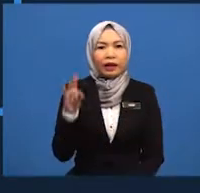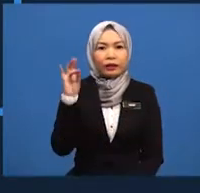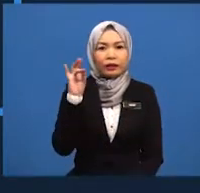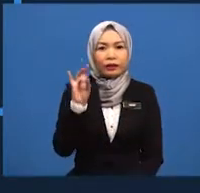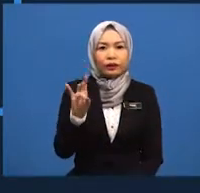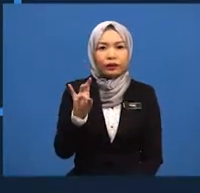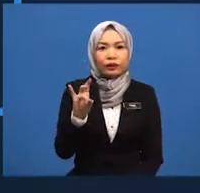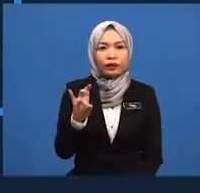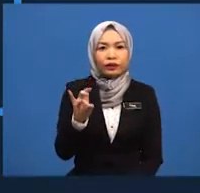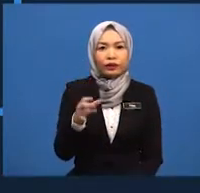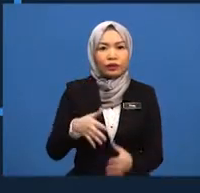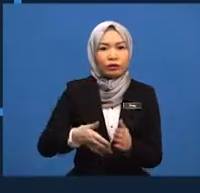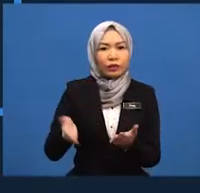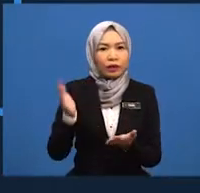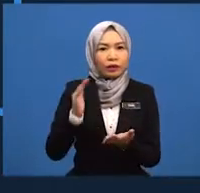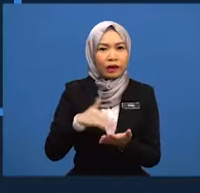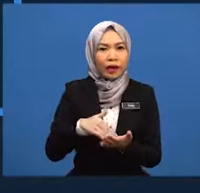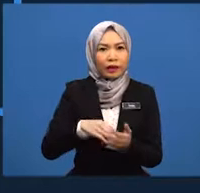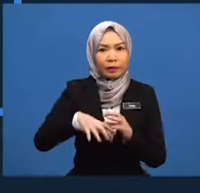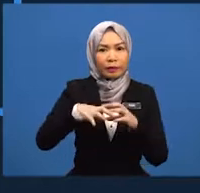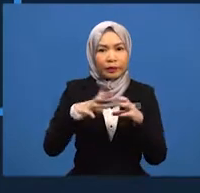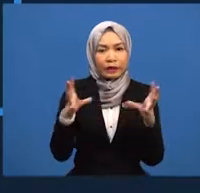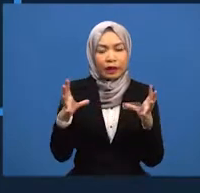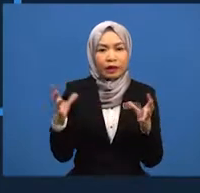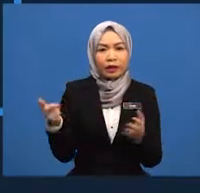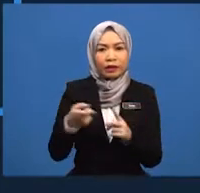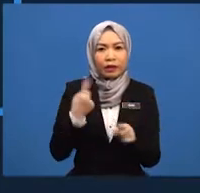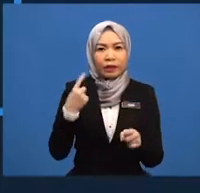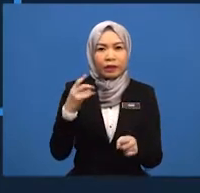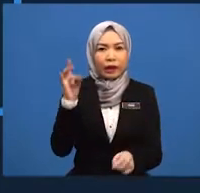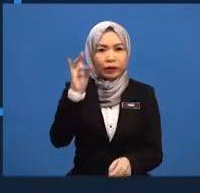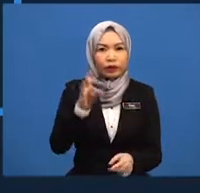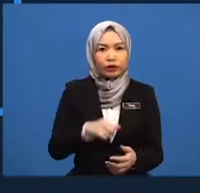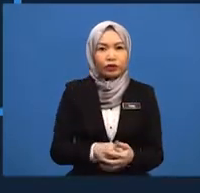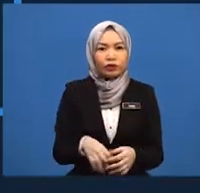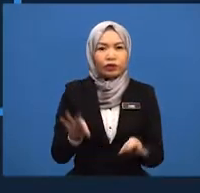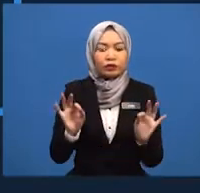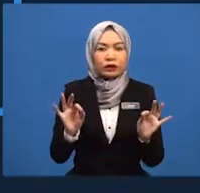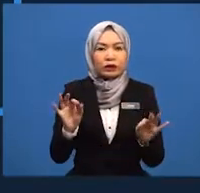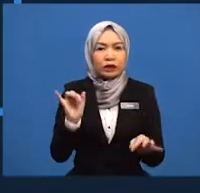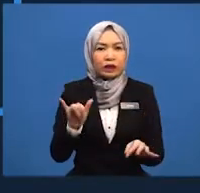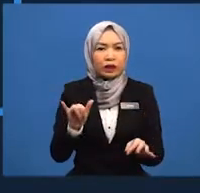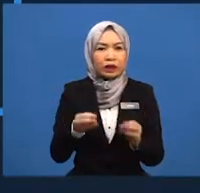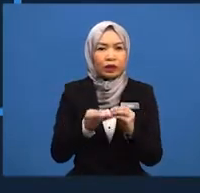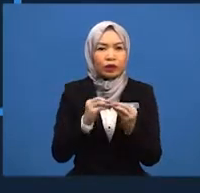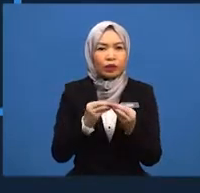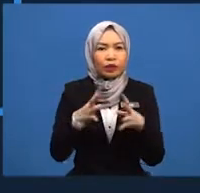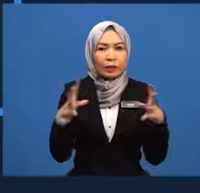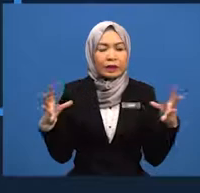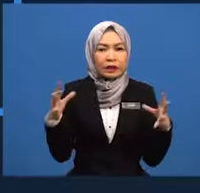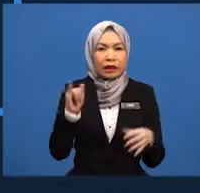besar daripada 7? Jika ya, nombor terbesar ialah N.